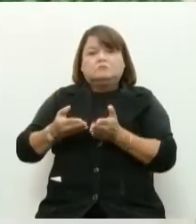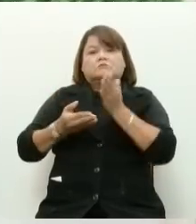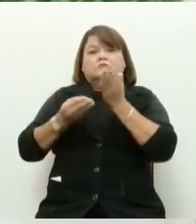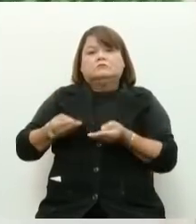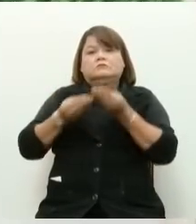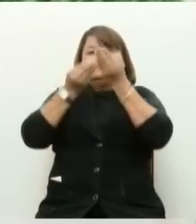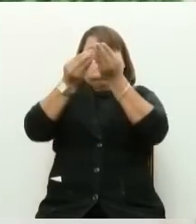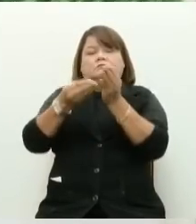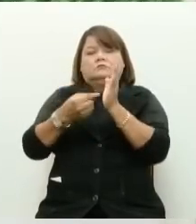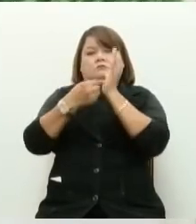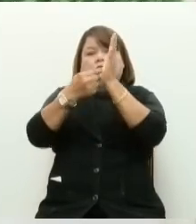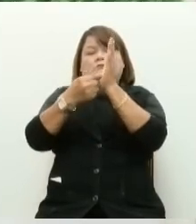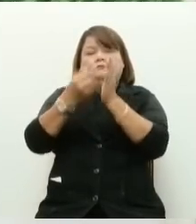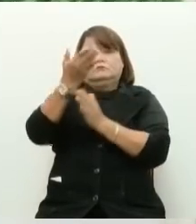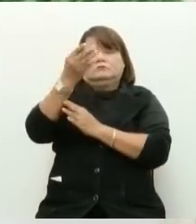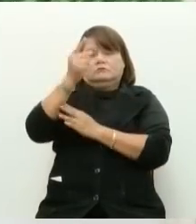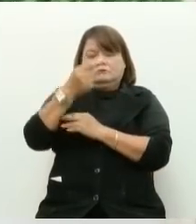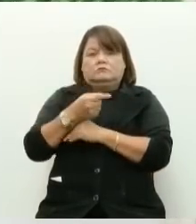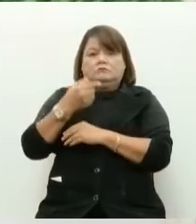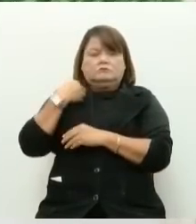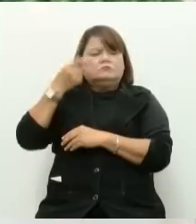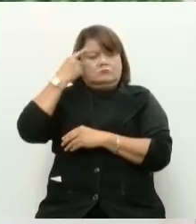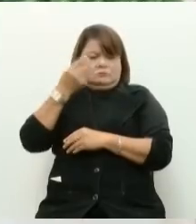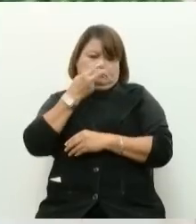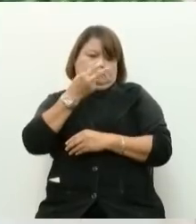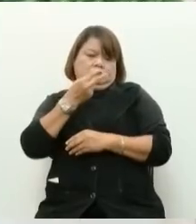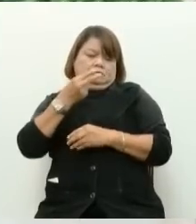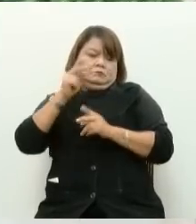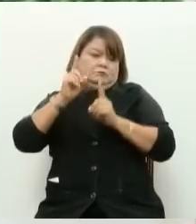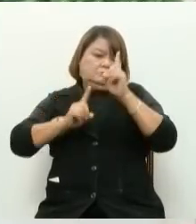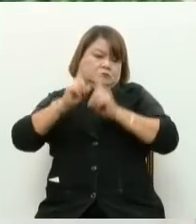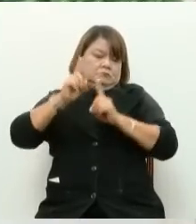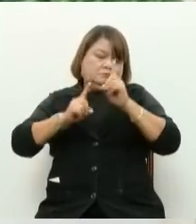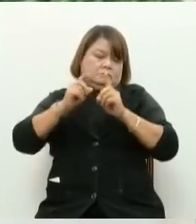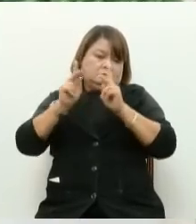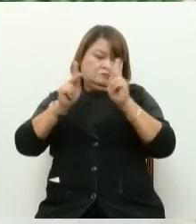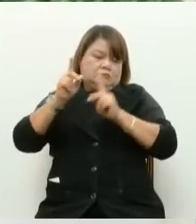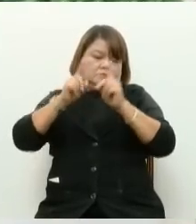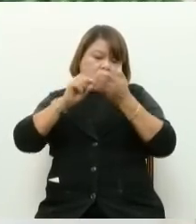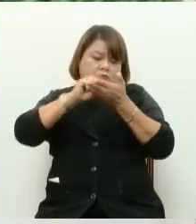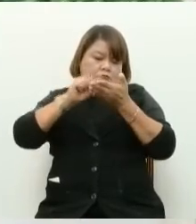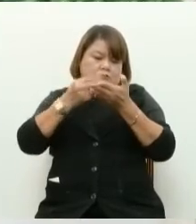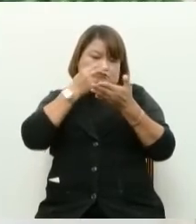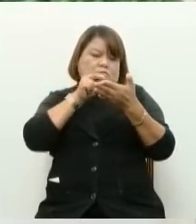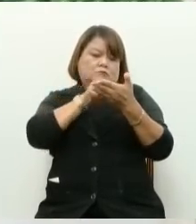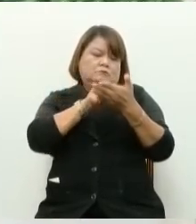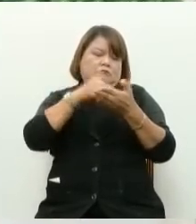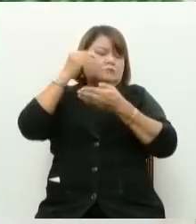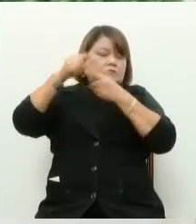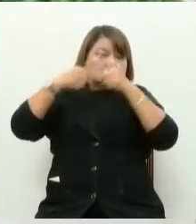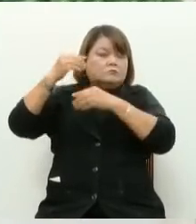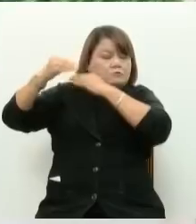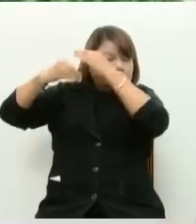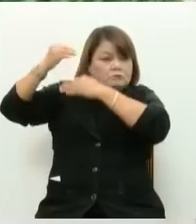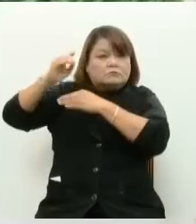นำข้อสังเกตของคณะกรรมการนะครับไปพัฒนางานของตนเองให้ดีขึ้นนะครับแล้วก็ยื่นคำขอใหม่ผมเชื่อว่าการที่ท